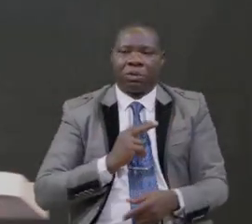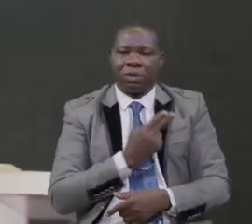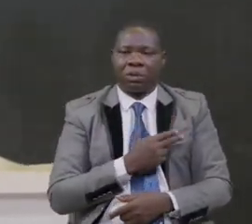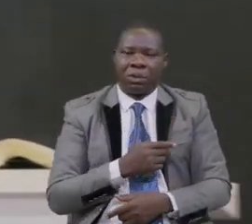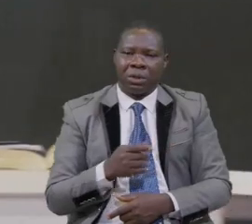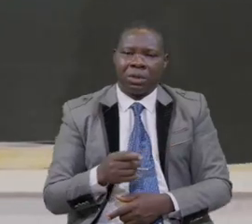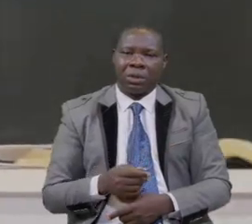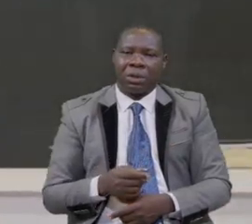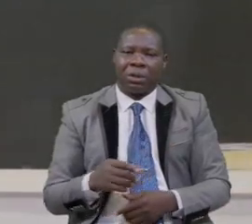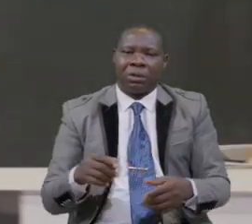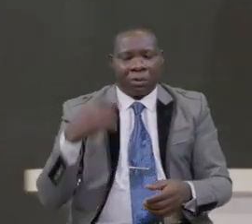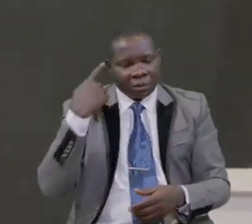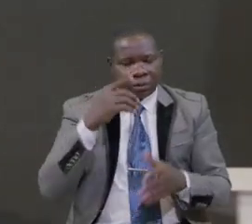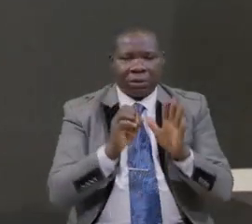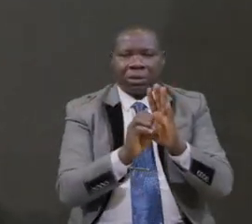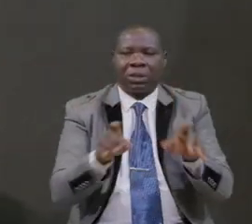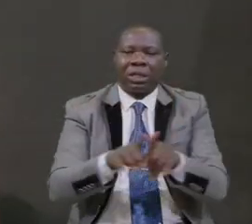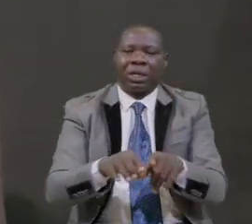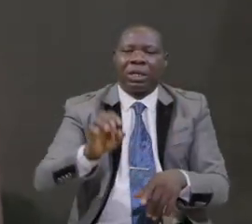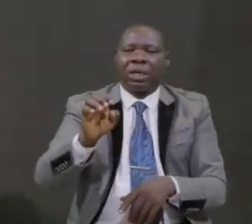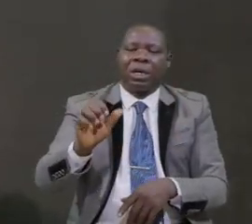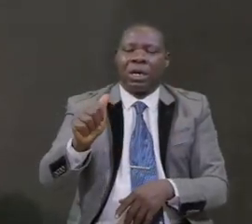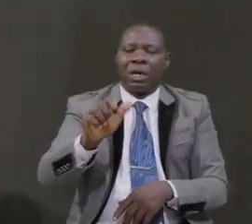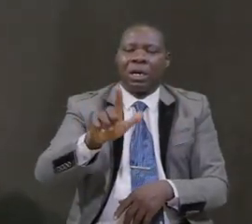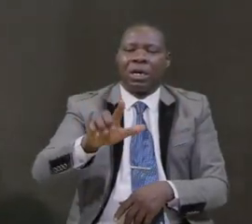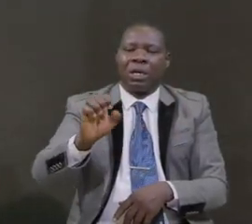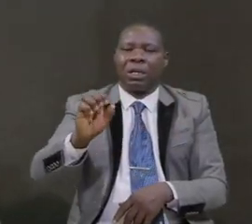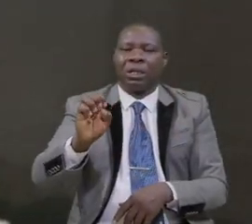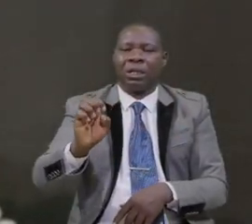Peut-être que tu es comme Alexandre le Grand, je pense.